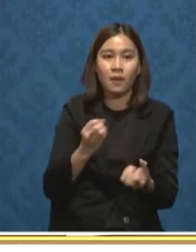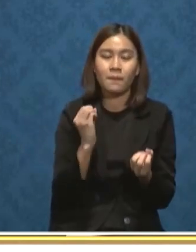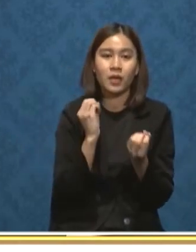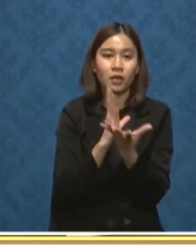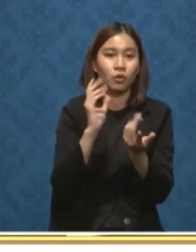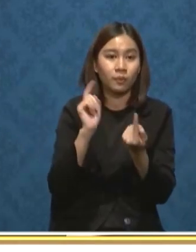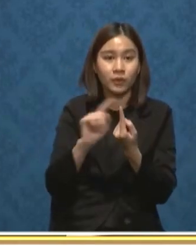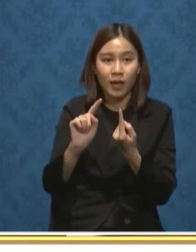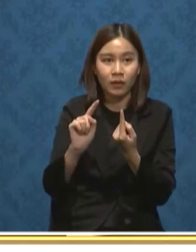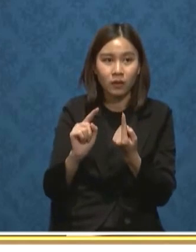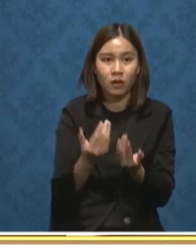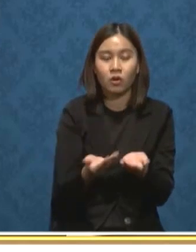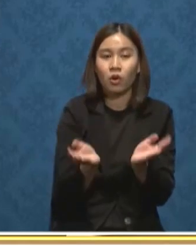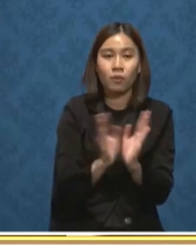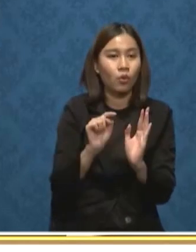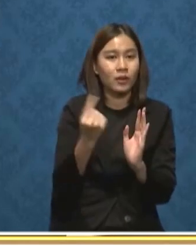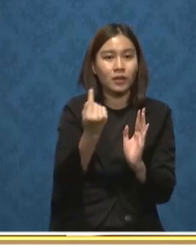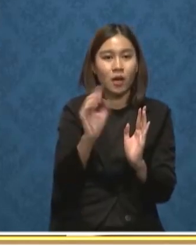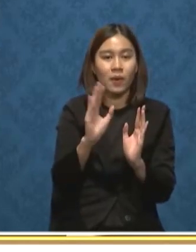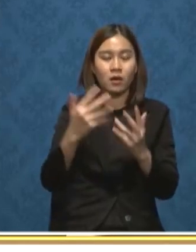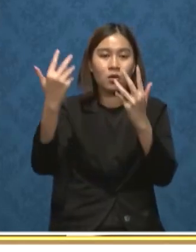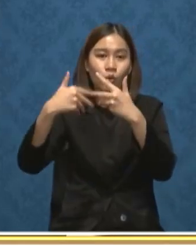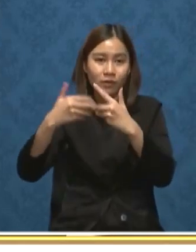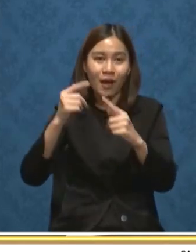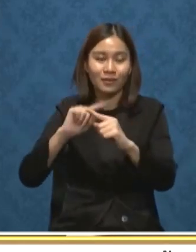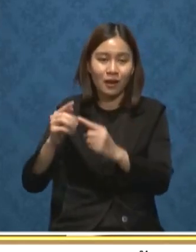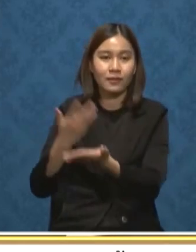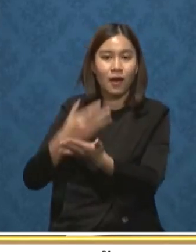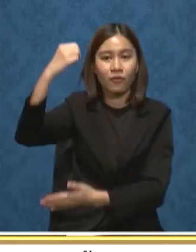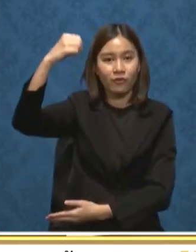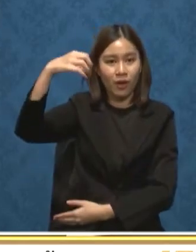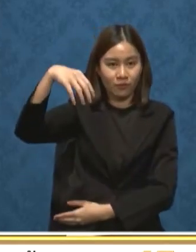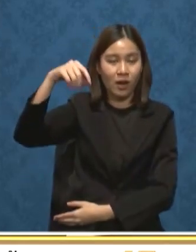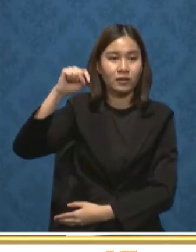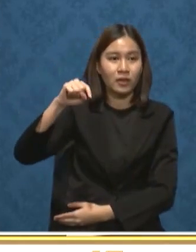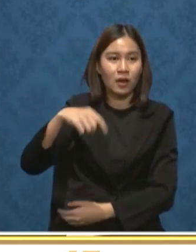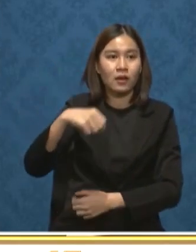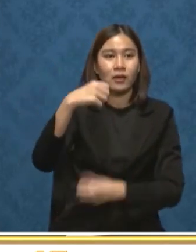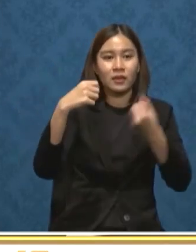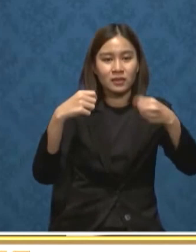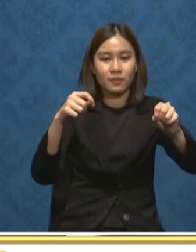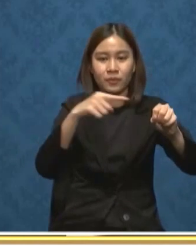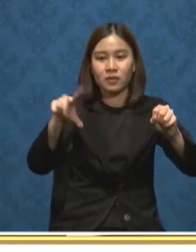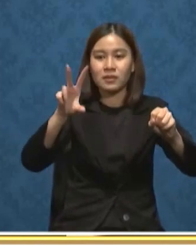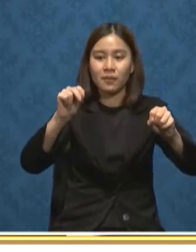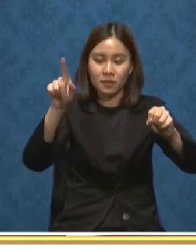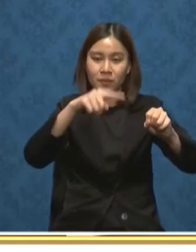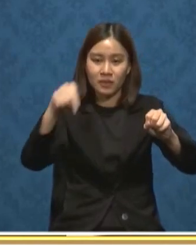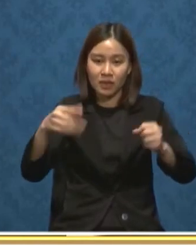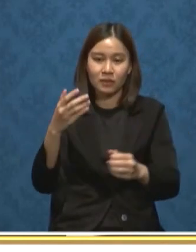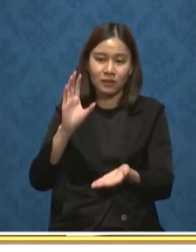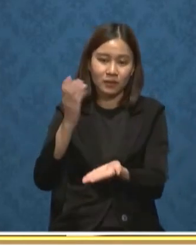ครัเลือนนะับอุตสาหกรรมครั ค่าไฟคิเป็สัวส่นนะครับ10-30% ของตนทกรมผิทั้หมด